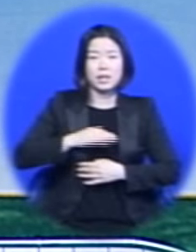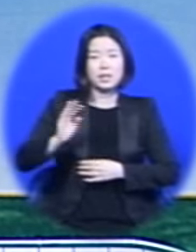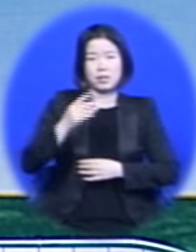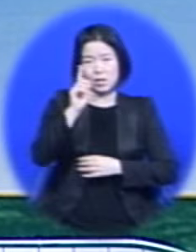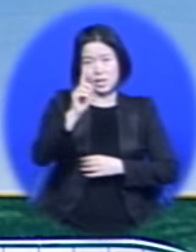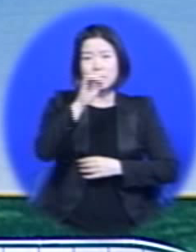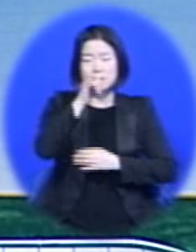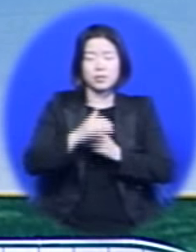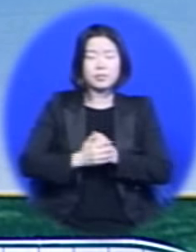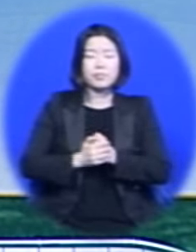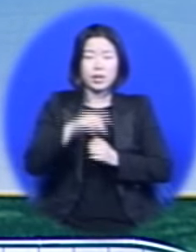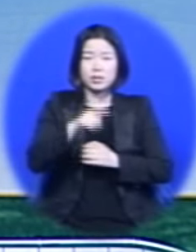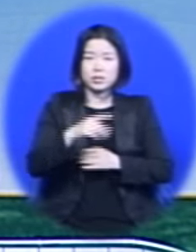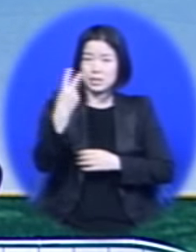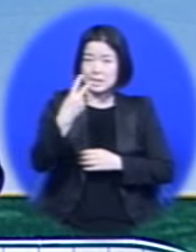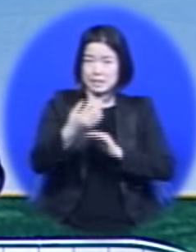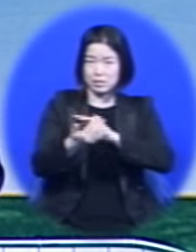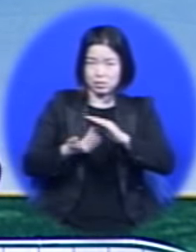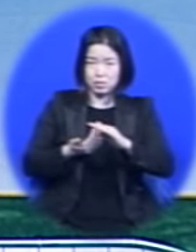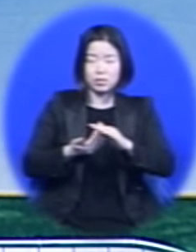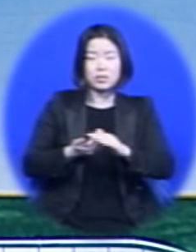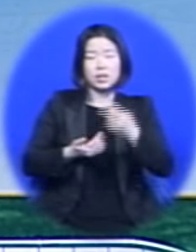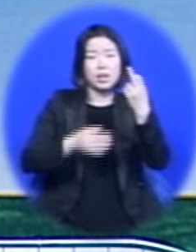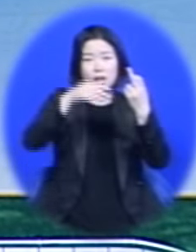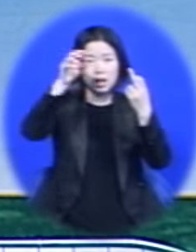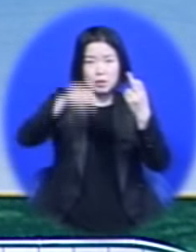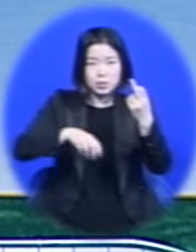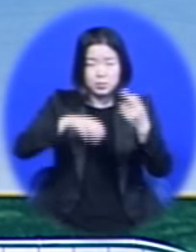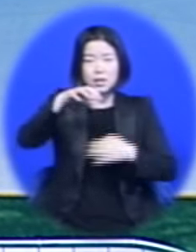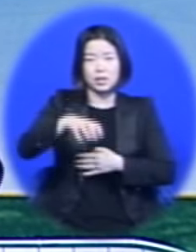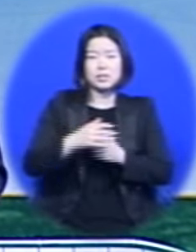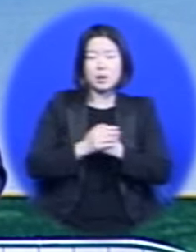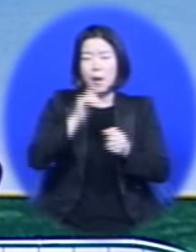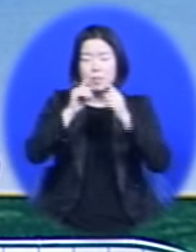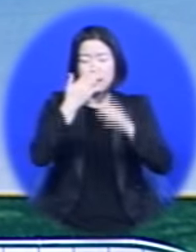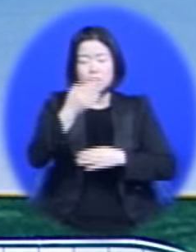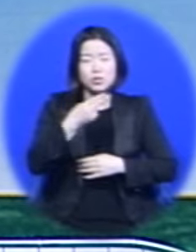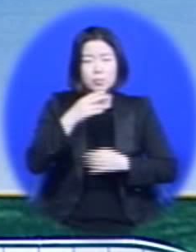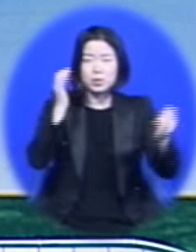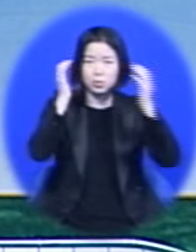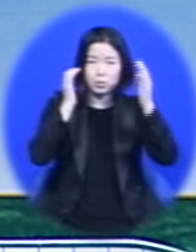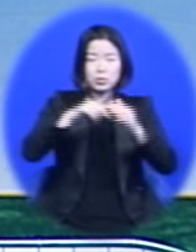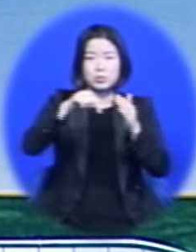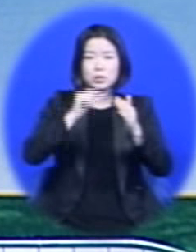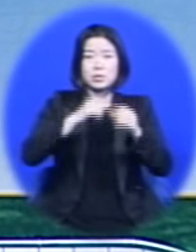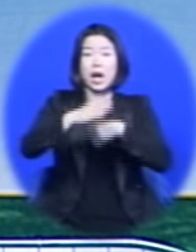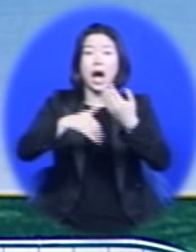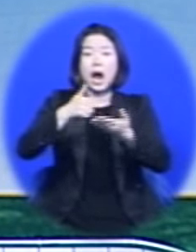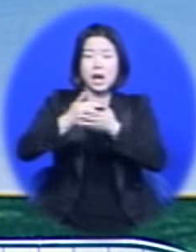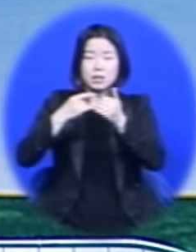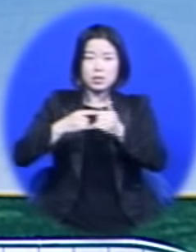있습니다. 그것은 2000년 전 갈보리 십자가에서 말할 수 없는 고통 속에서 하나님께서 당신의